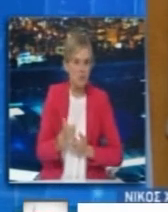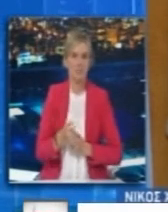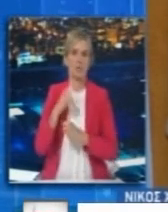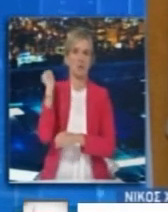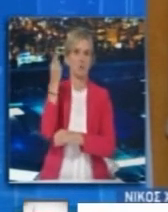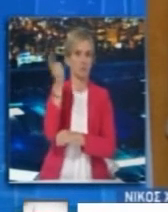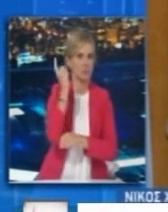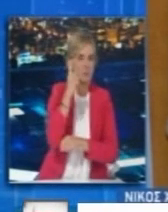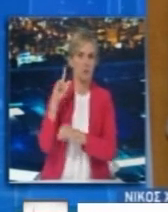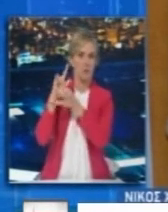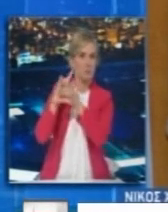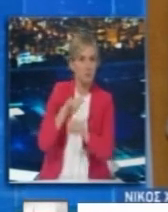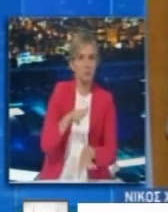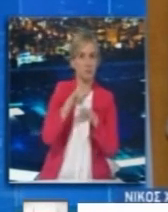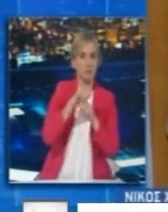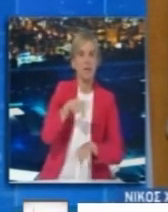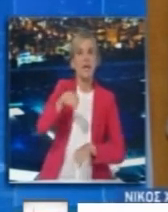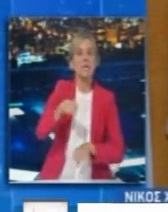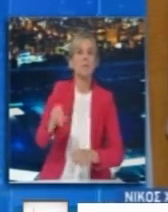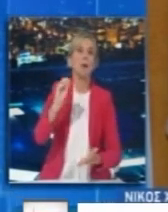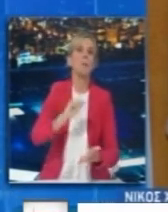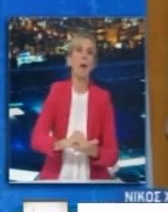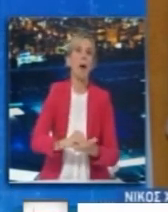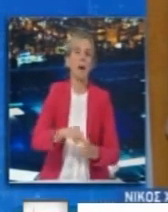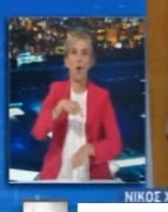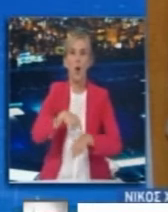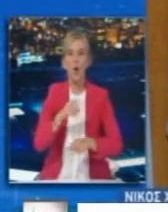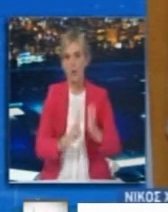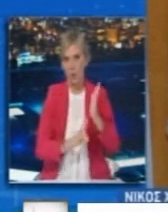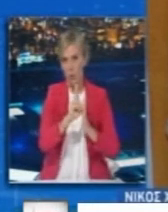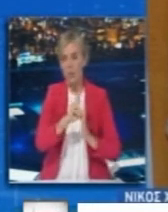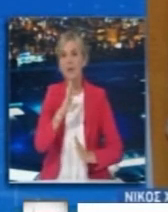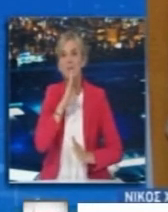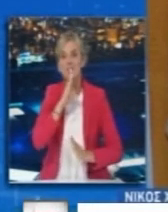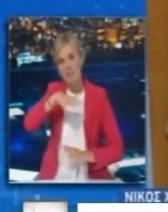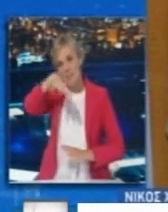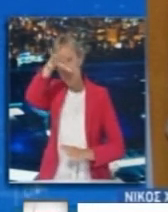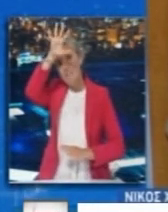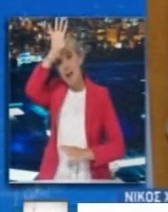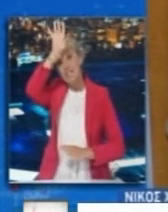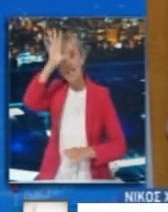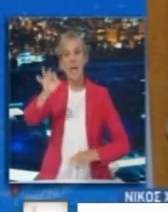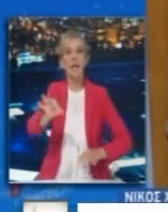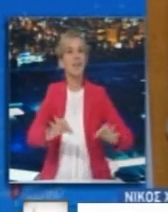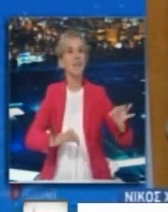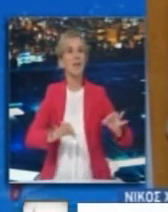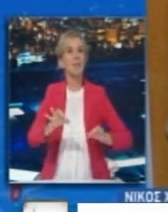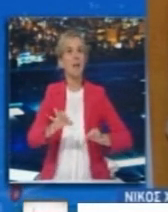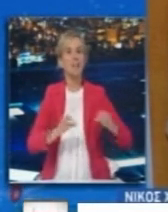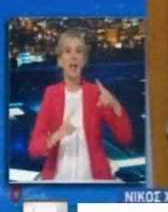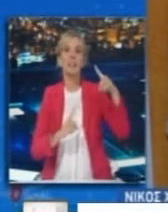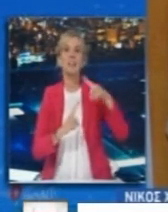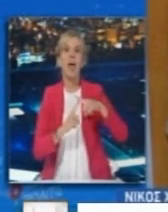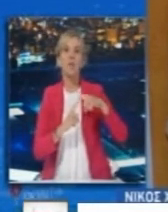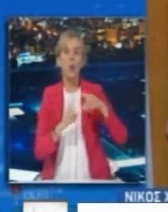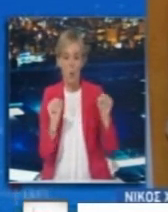πυρκαγιά που εκδηλώθηκε σήμερα στις 12.30 το μεσημέρι στα πρώην βασιλικά κτήματα πήρε γρήγορα διαστάσεις προς τον ορεινό όγκο της